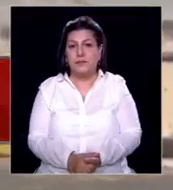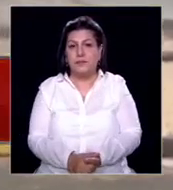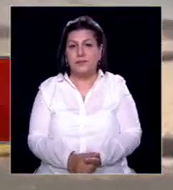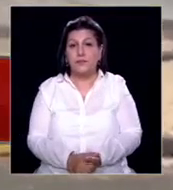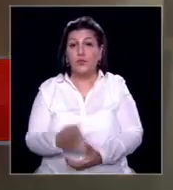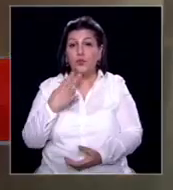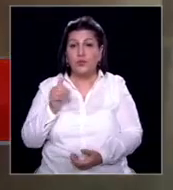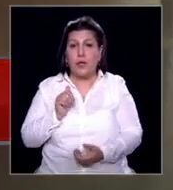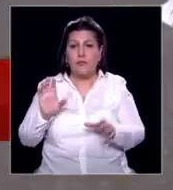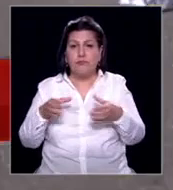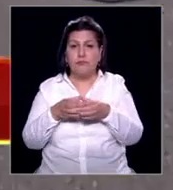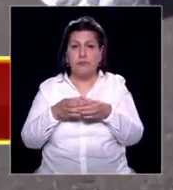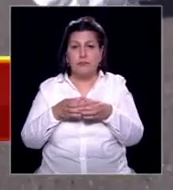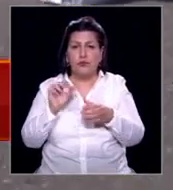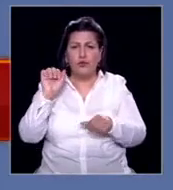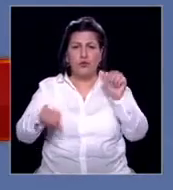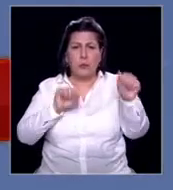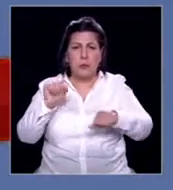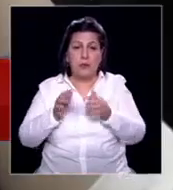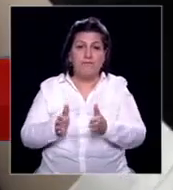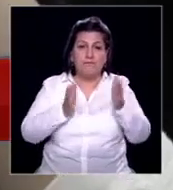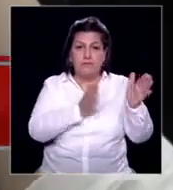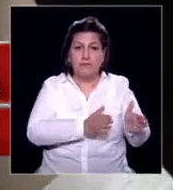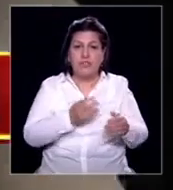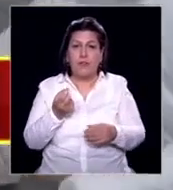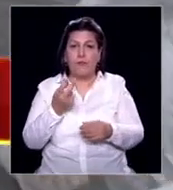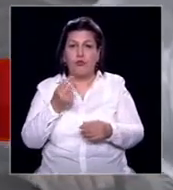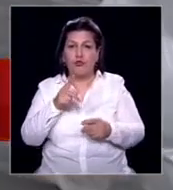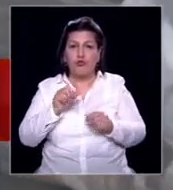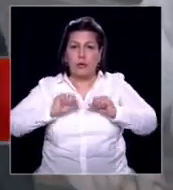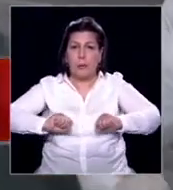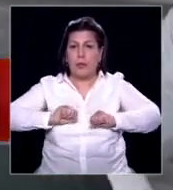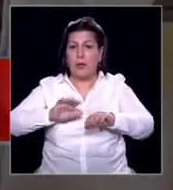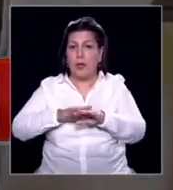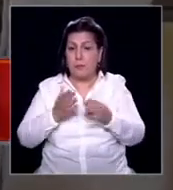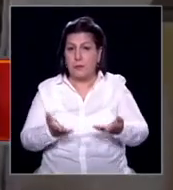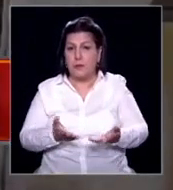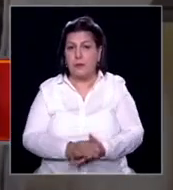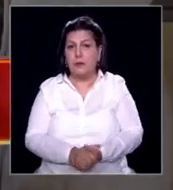Rus ordusu ezeli düşmanlarını bir kenara attı, virüs tatbikatı yaptı.